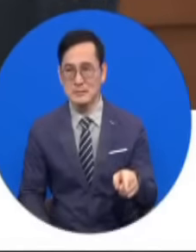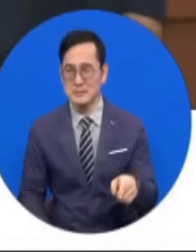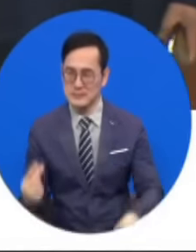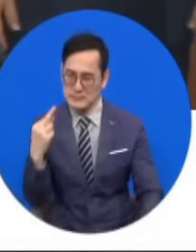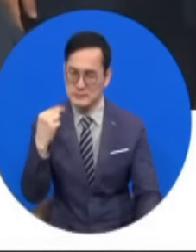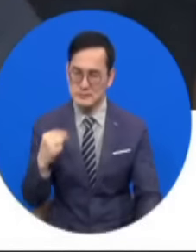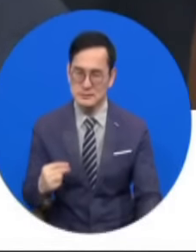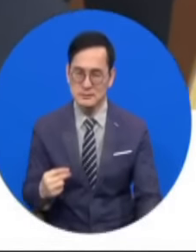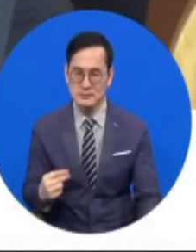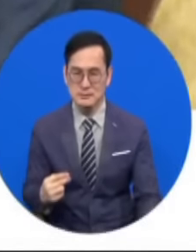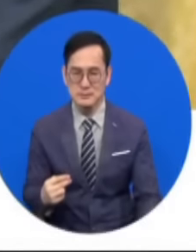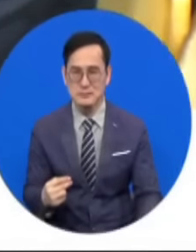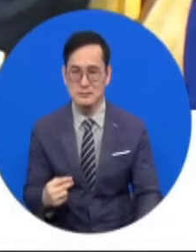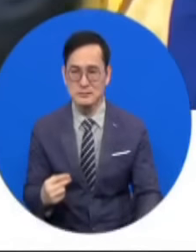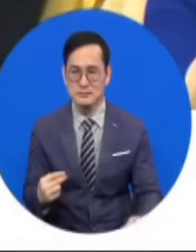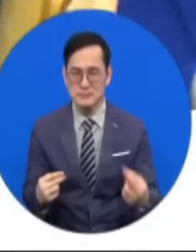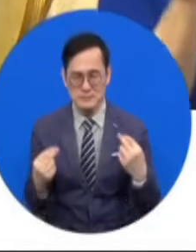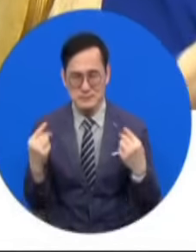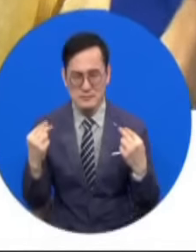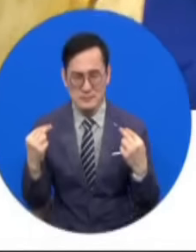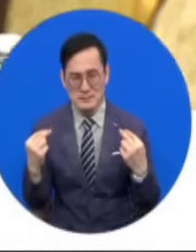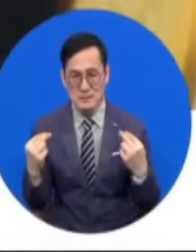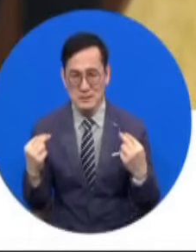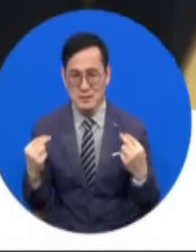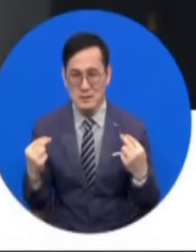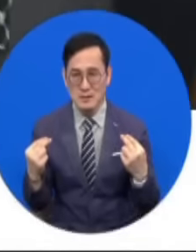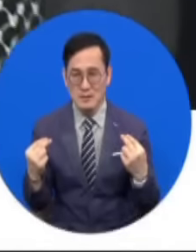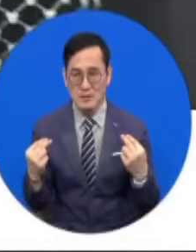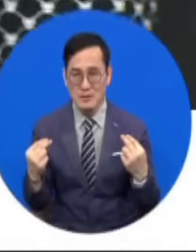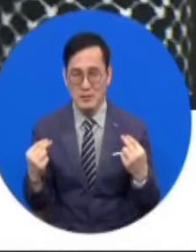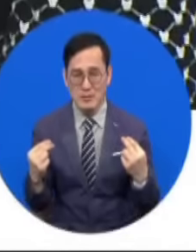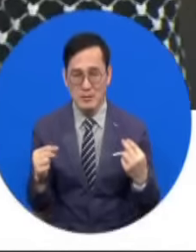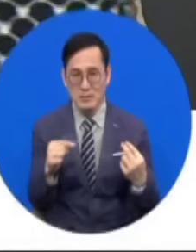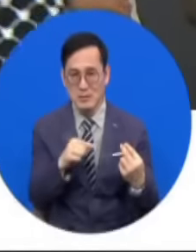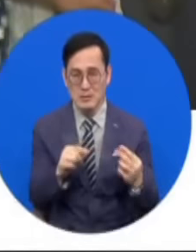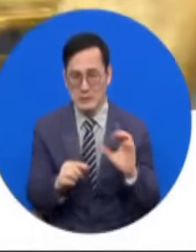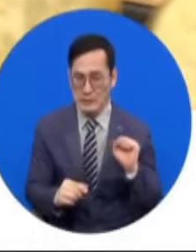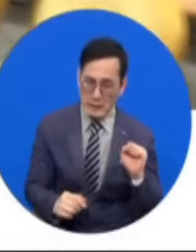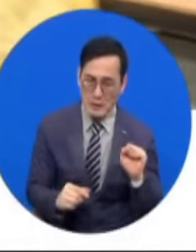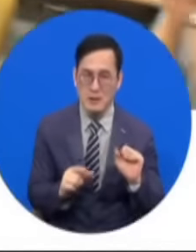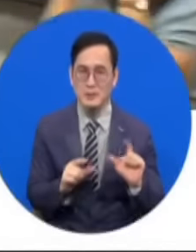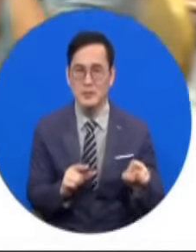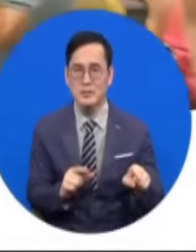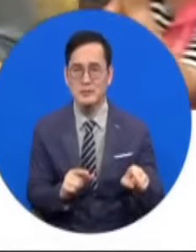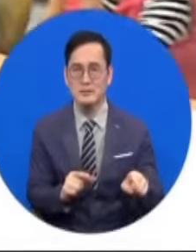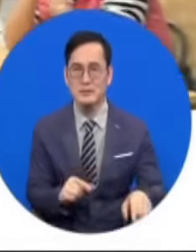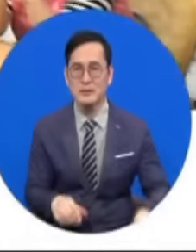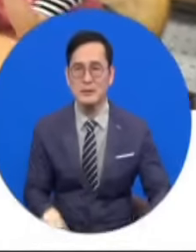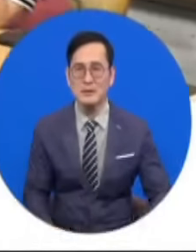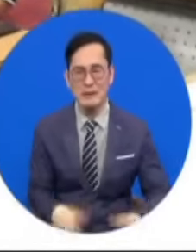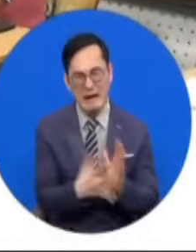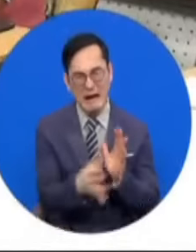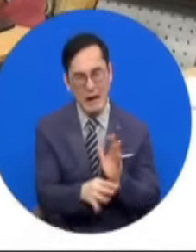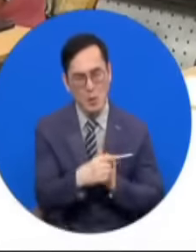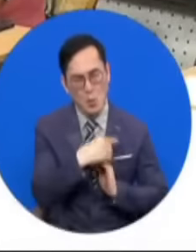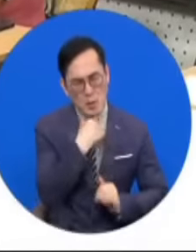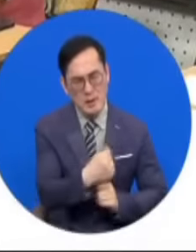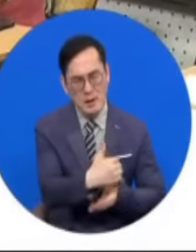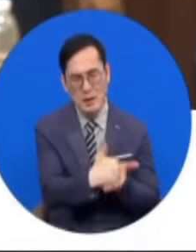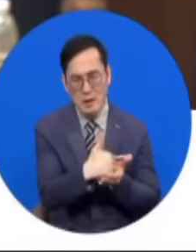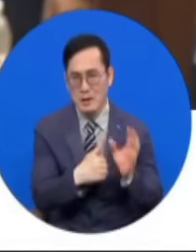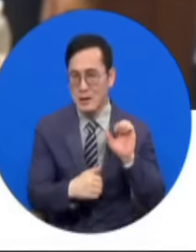개딸이 아고 하는 강성 지지자들이 그 지옥에 몇 명이나 되냐 할 것 같냐 했더니 한 100명 200명 한 100명 정도 될 것 같다 왜